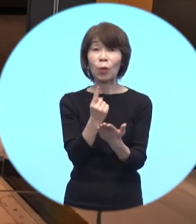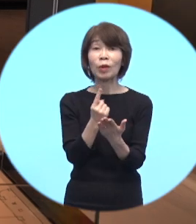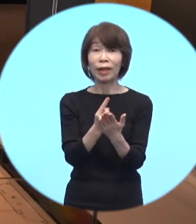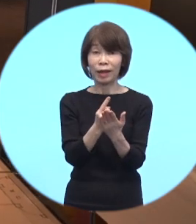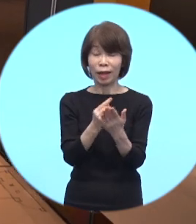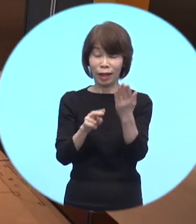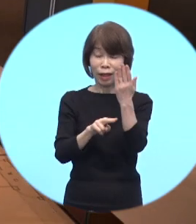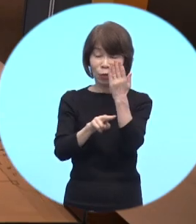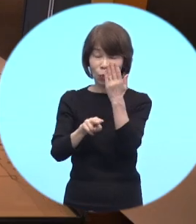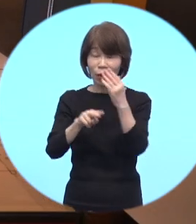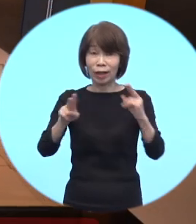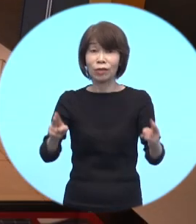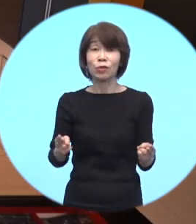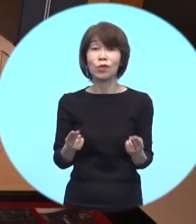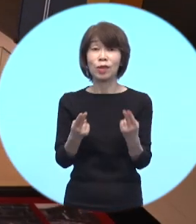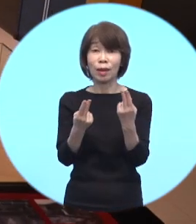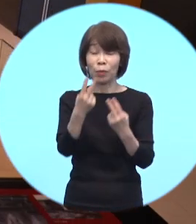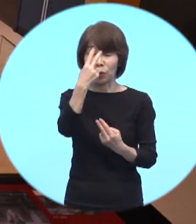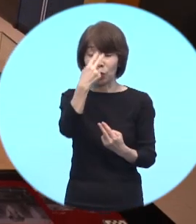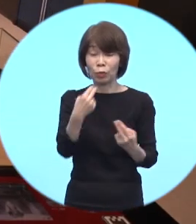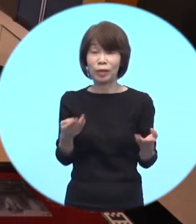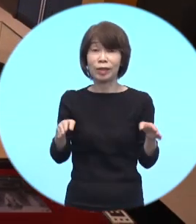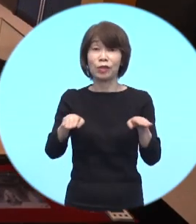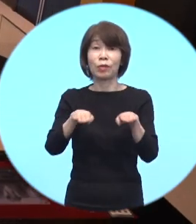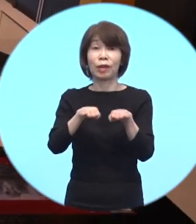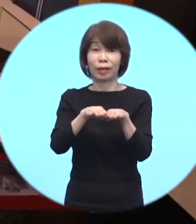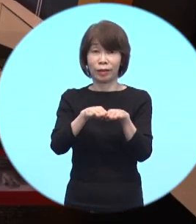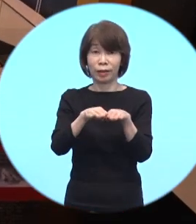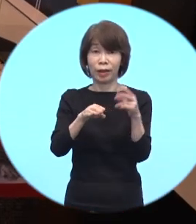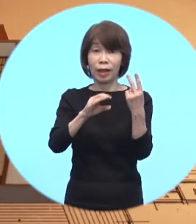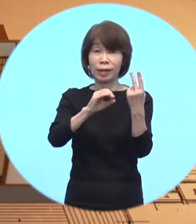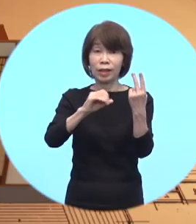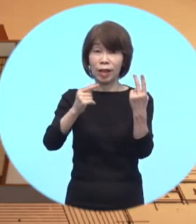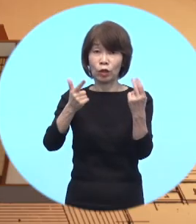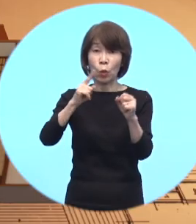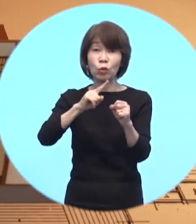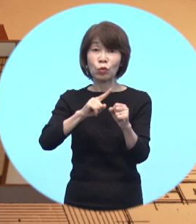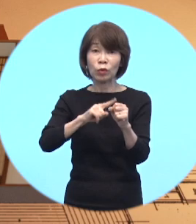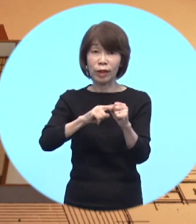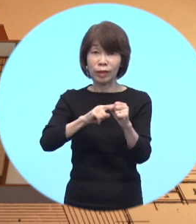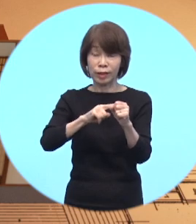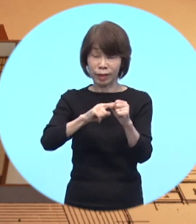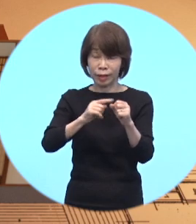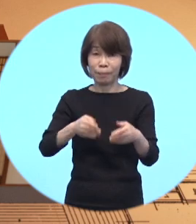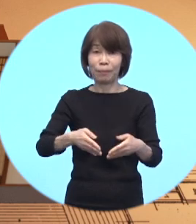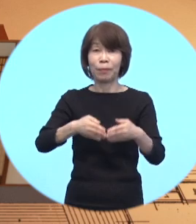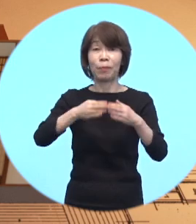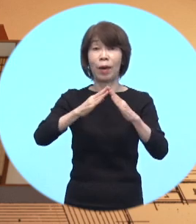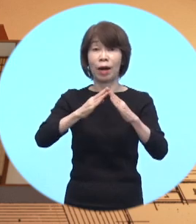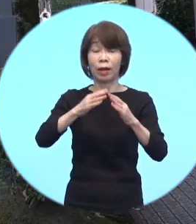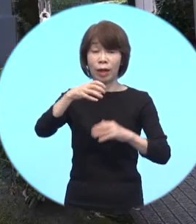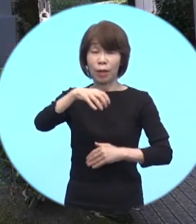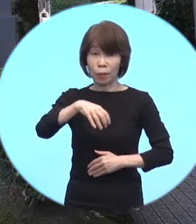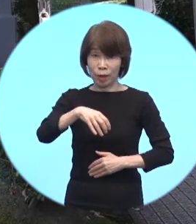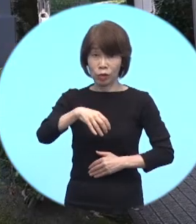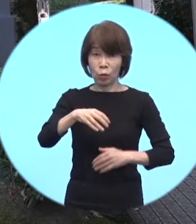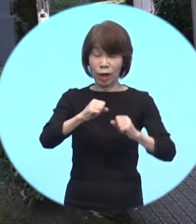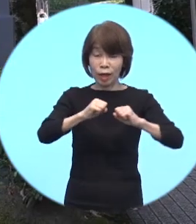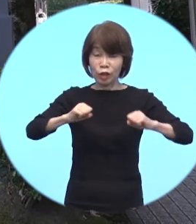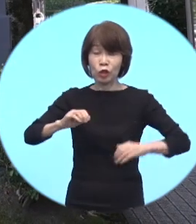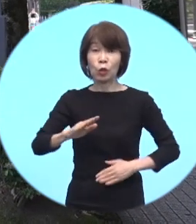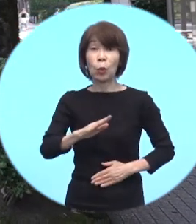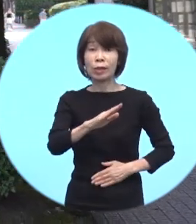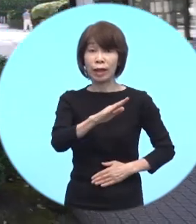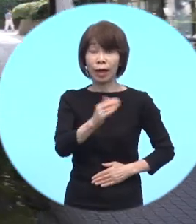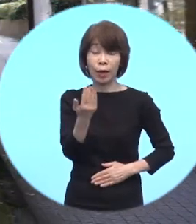を専門にした美術館として2006年に開館しました。場所は広坂、か